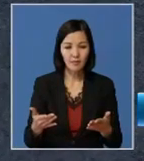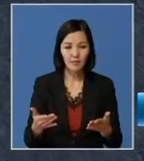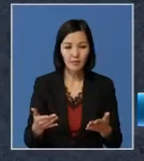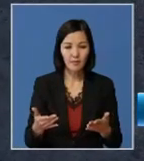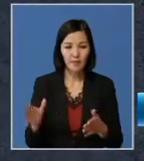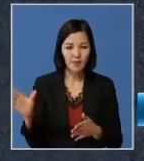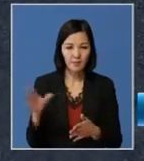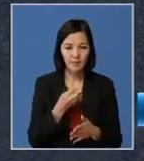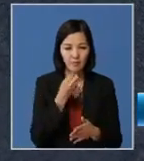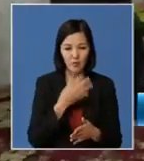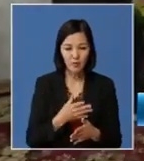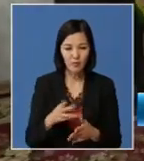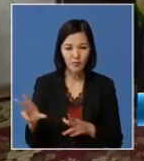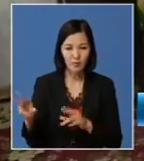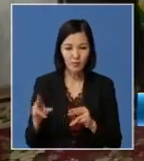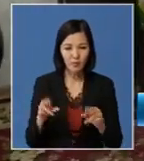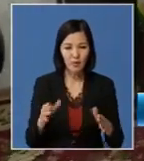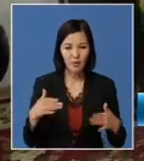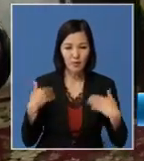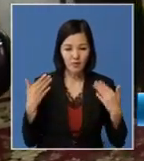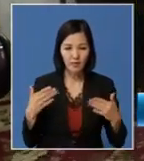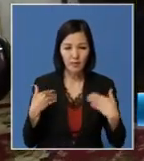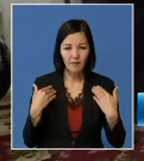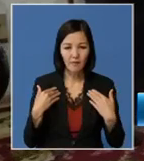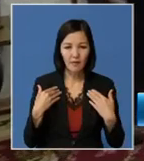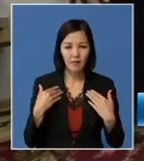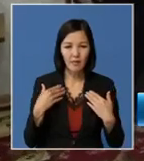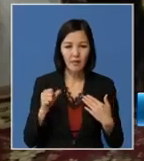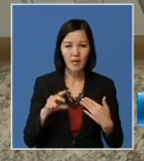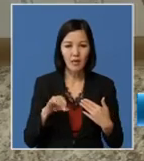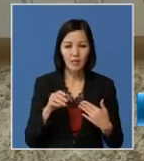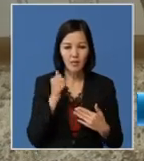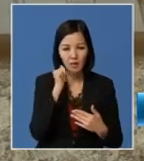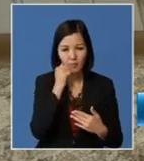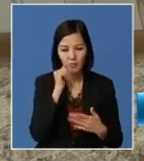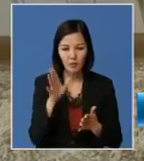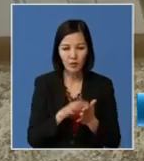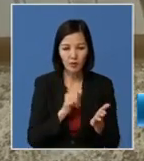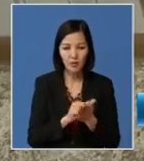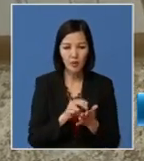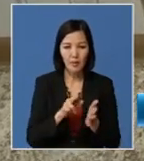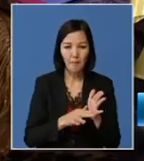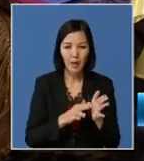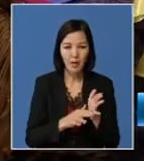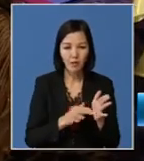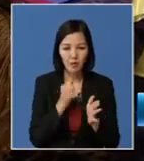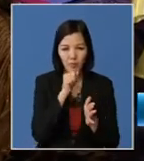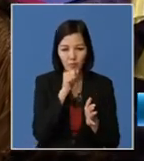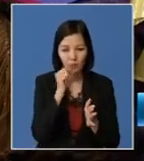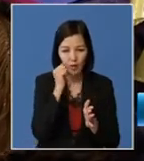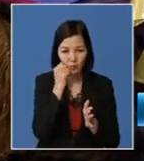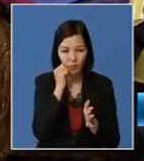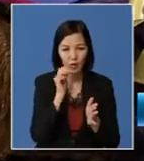всех благ. Поздравил аким города и Алтына Есболатову. В народе ее прозвали «Паровоз Апа». Несмотря на солидный